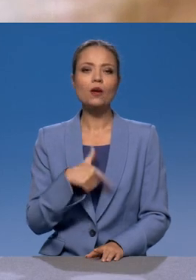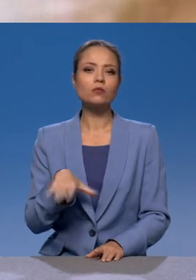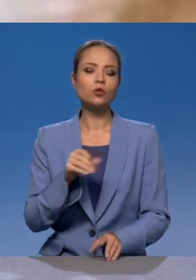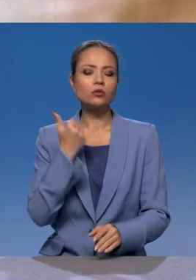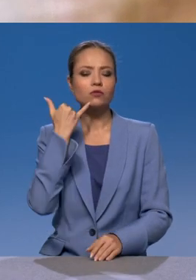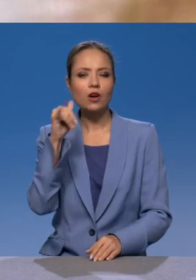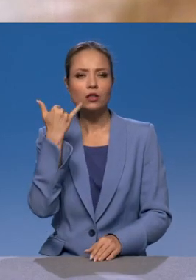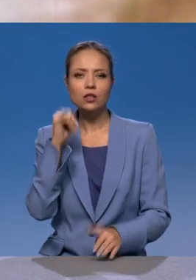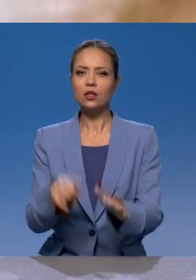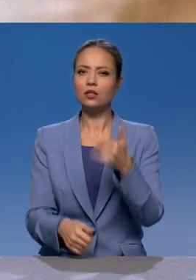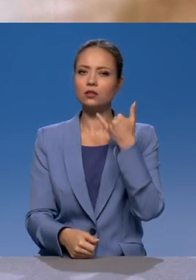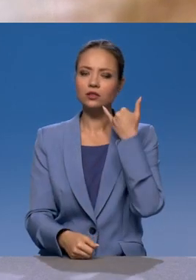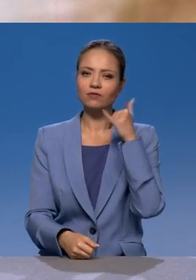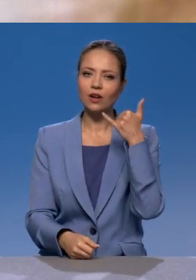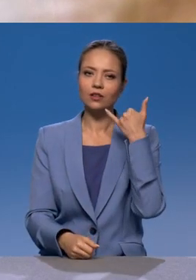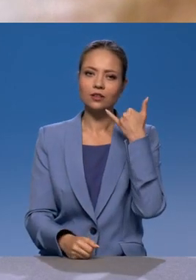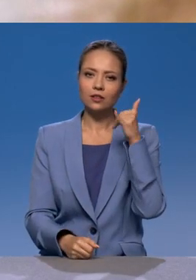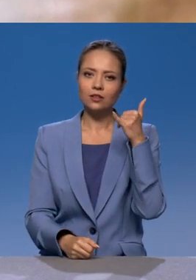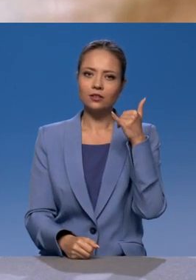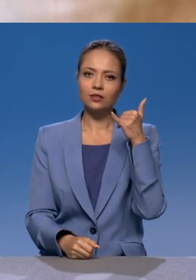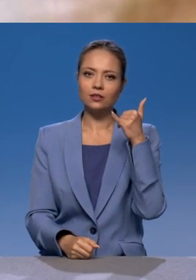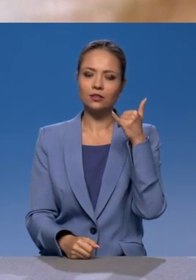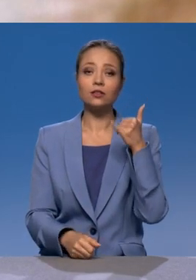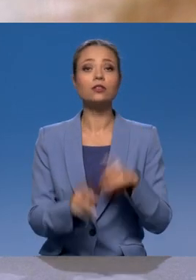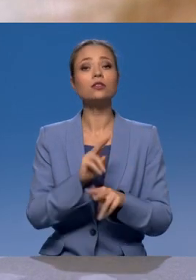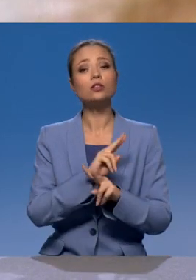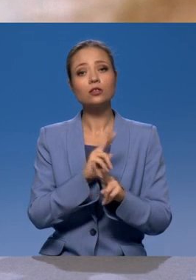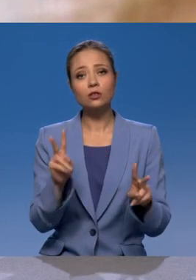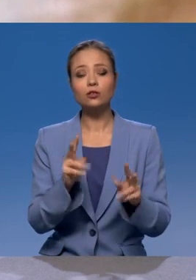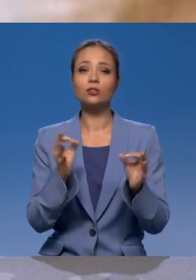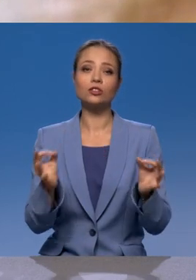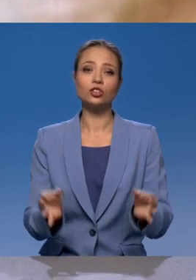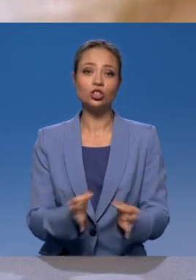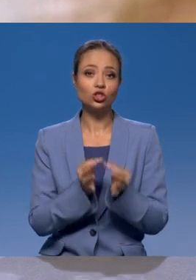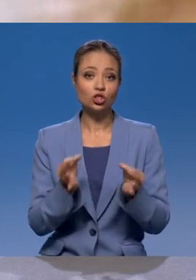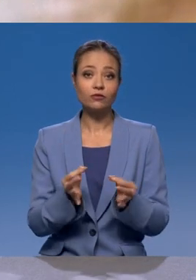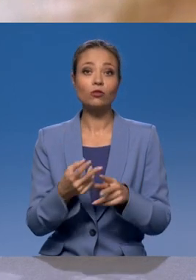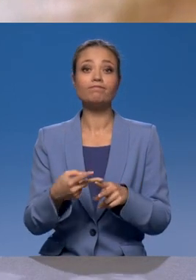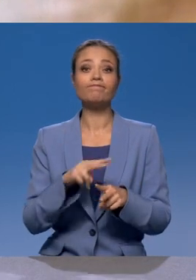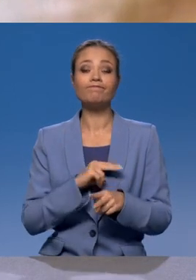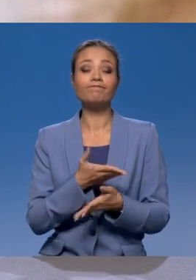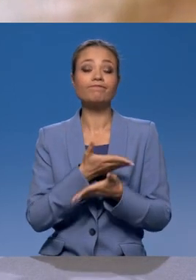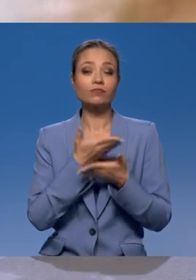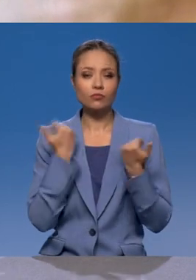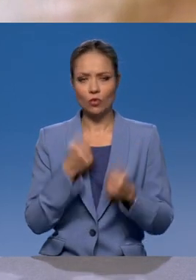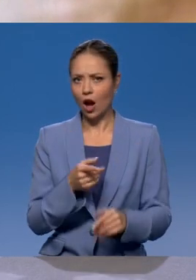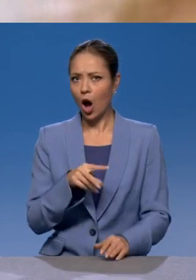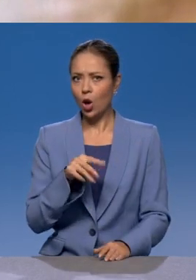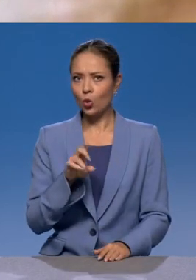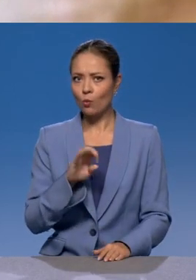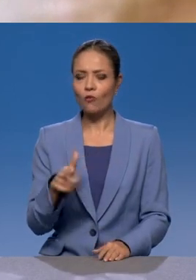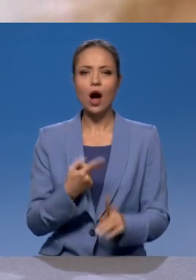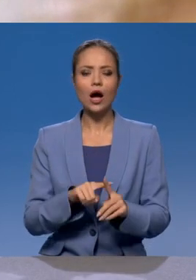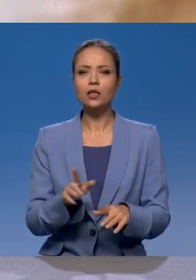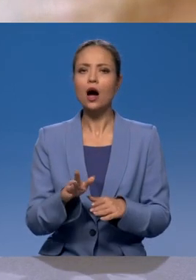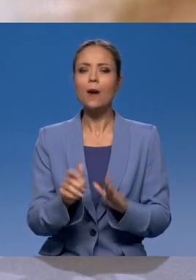звонили, конечно, никто ничего нам за это, конечно. Любовь, да. А это какая-то бездомная собака или это